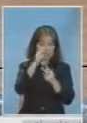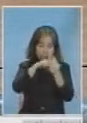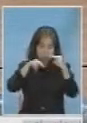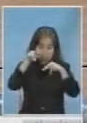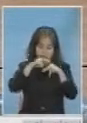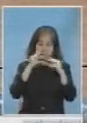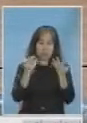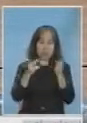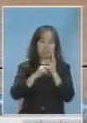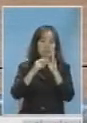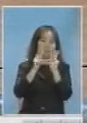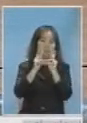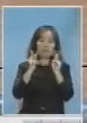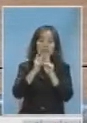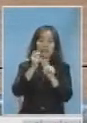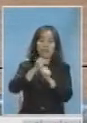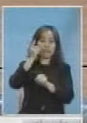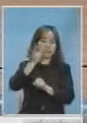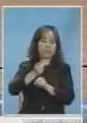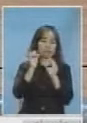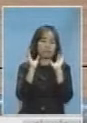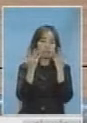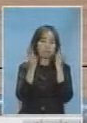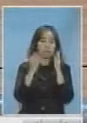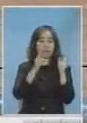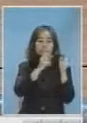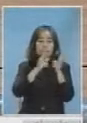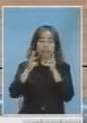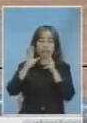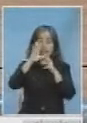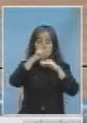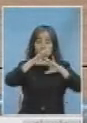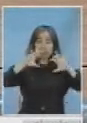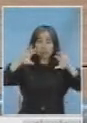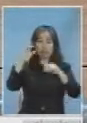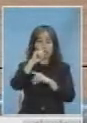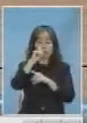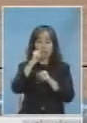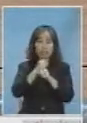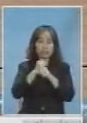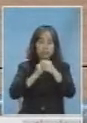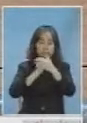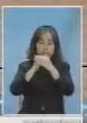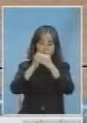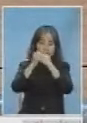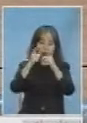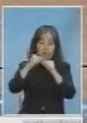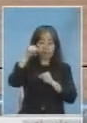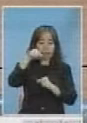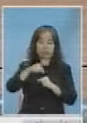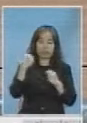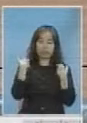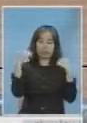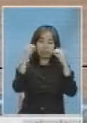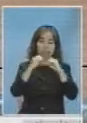จะเอาจริงเอาจังกับเรื่องนี้และไม่เห็นกลไกของรัฐหน่วยงานของรัฐมาผลักดันขับเคลื่อนเรื่องนี้กับคณะกรร